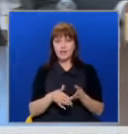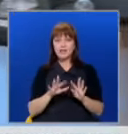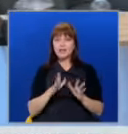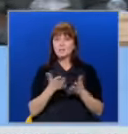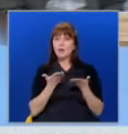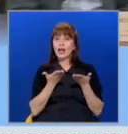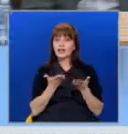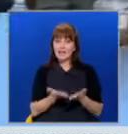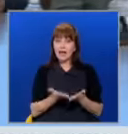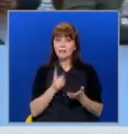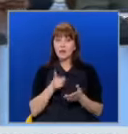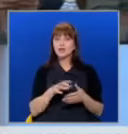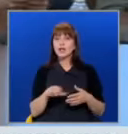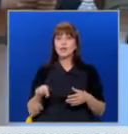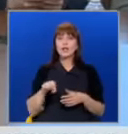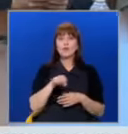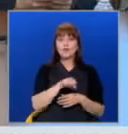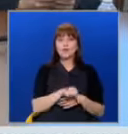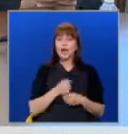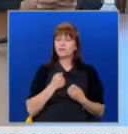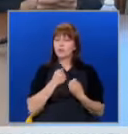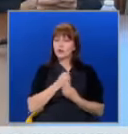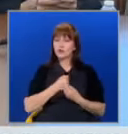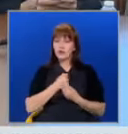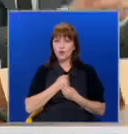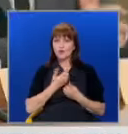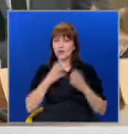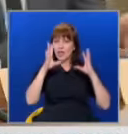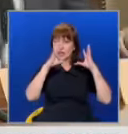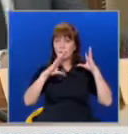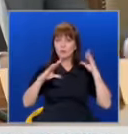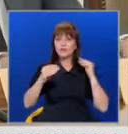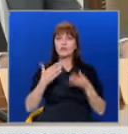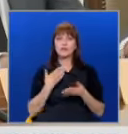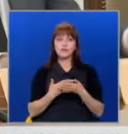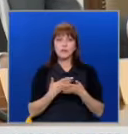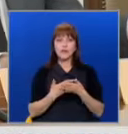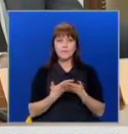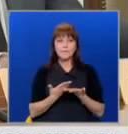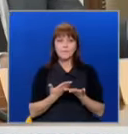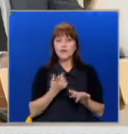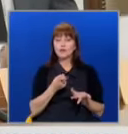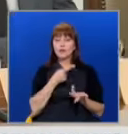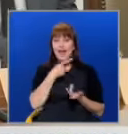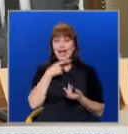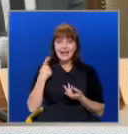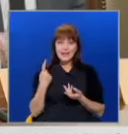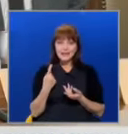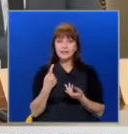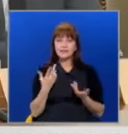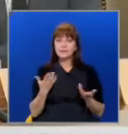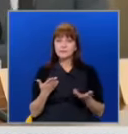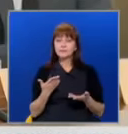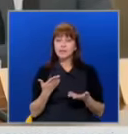според тях тя може да доведе до усложняване на дипломатическите ни отношения. Рискува от известен факт крайно влошените отношения